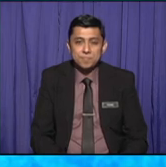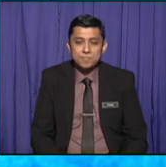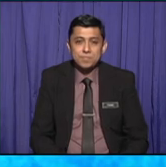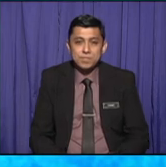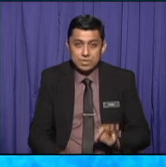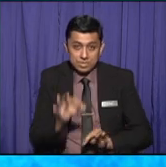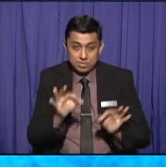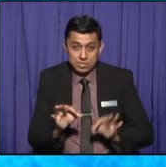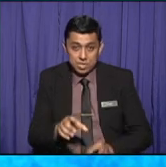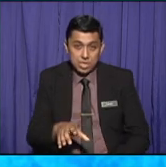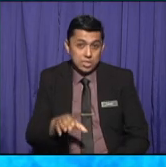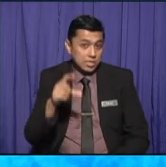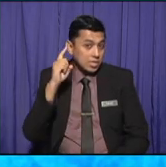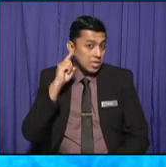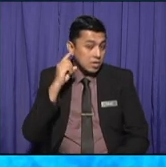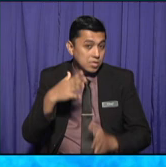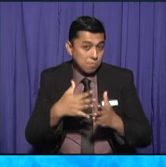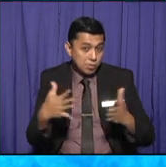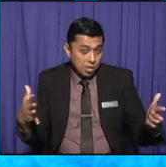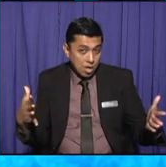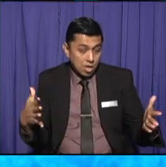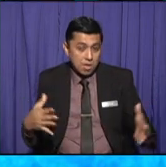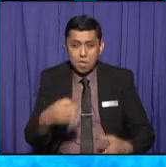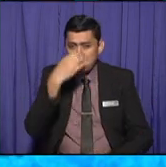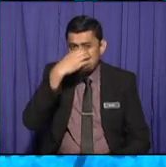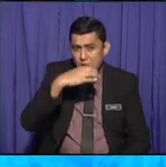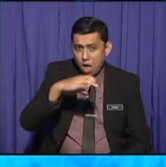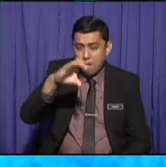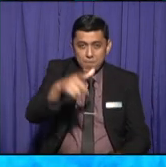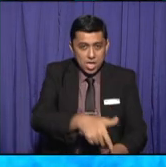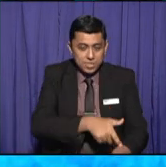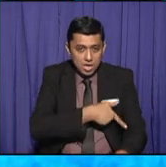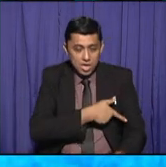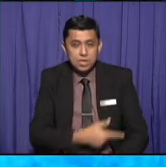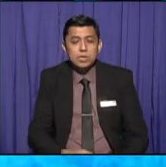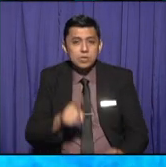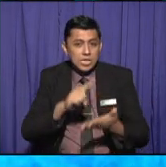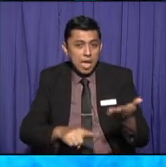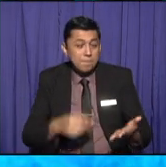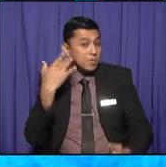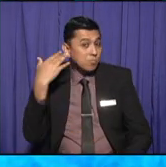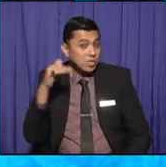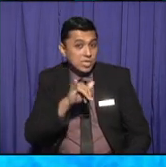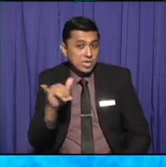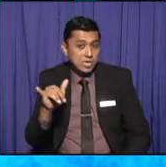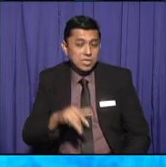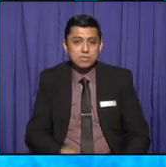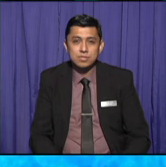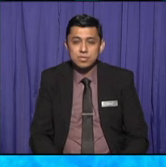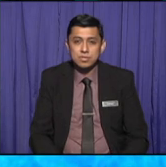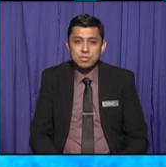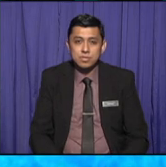Jika telinganya besar, belalainya panjang, apa bunyinya?